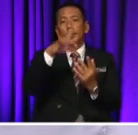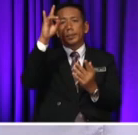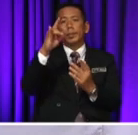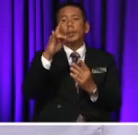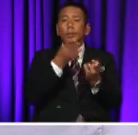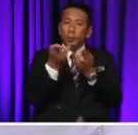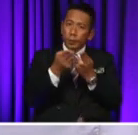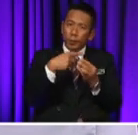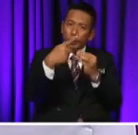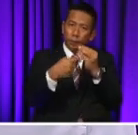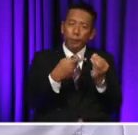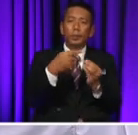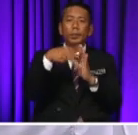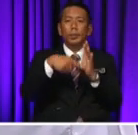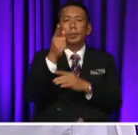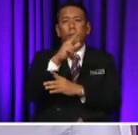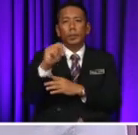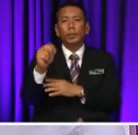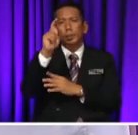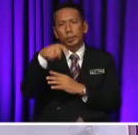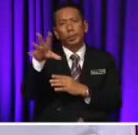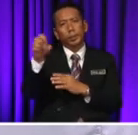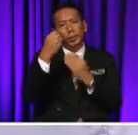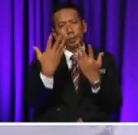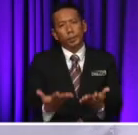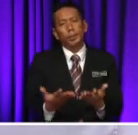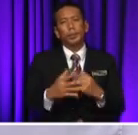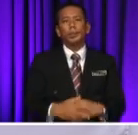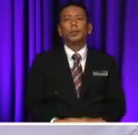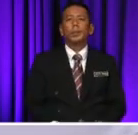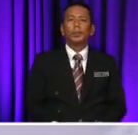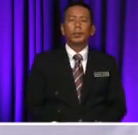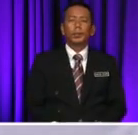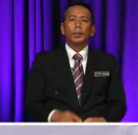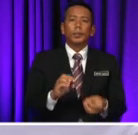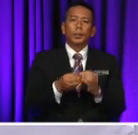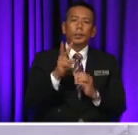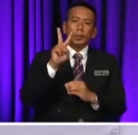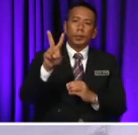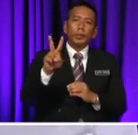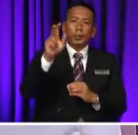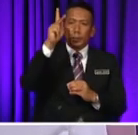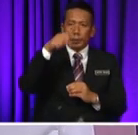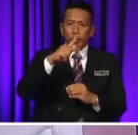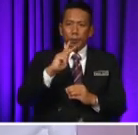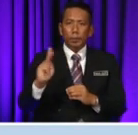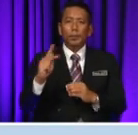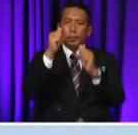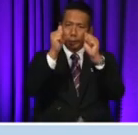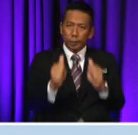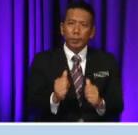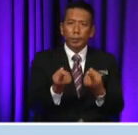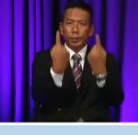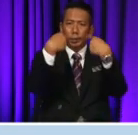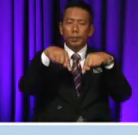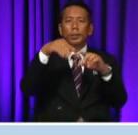persatuan hendaklah diambil berat oleh ketua tersebut baik yang kedua memastikan ahli hadir